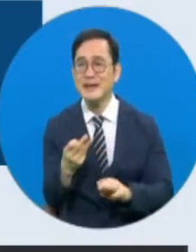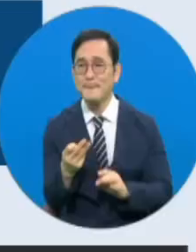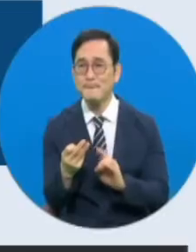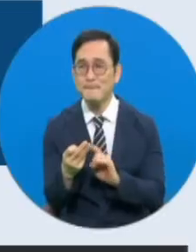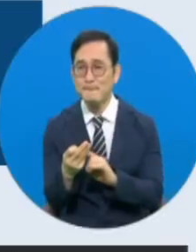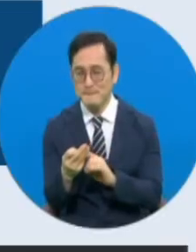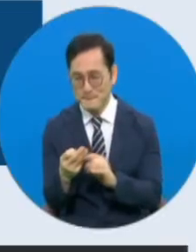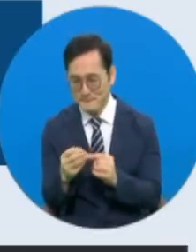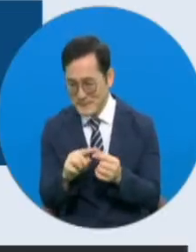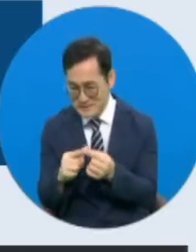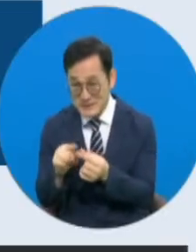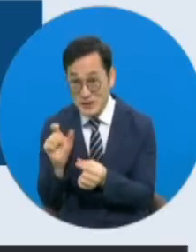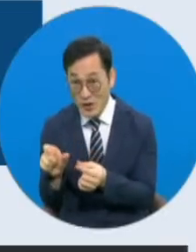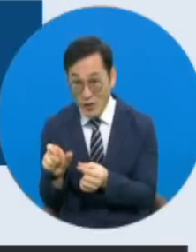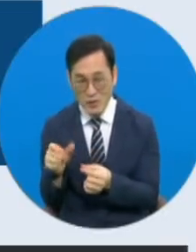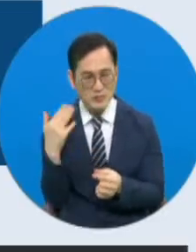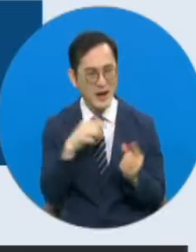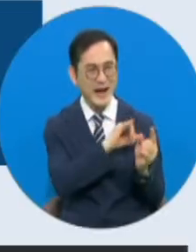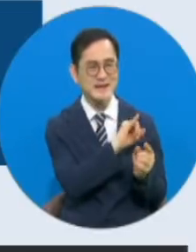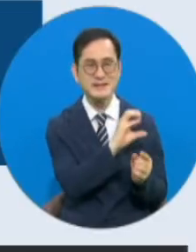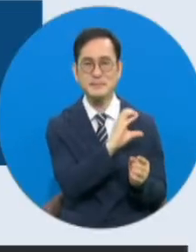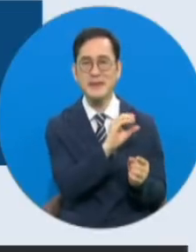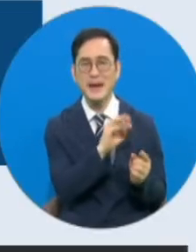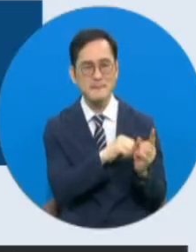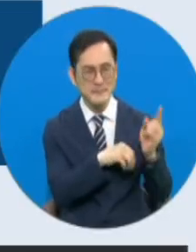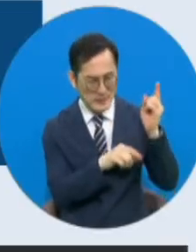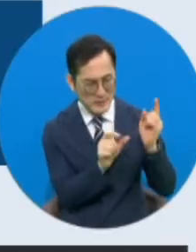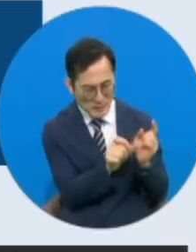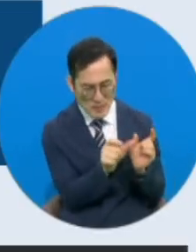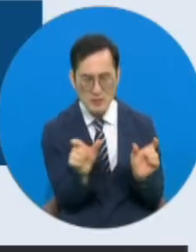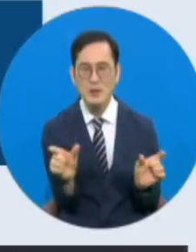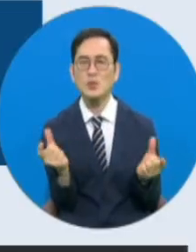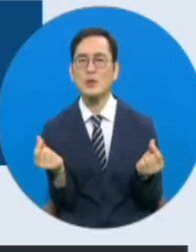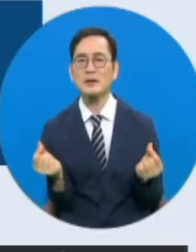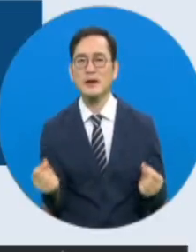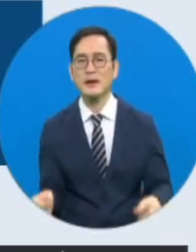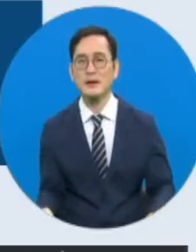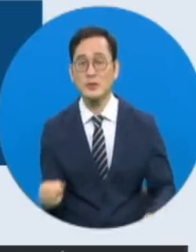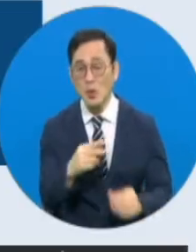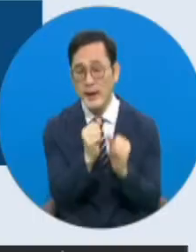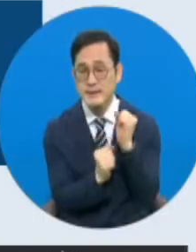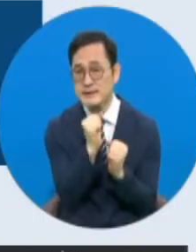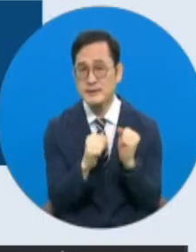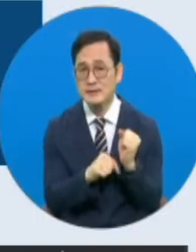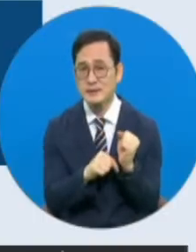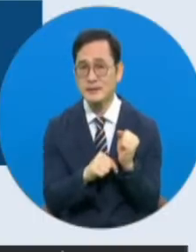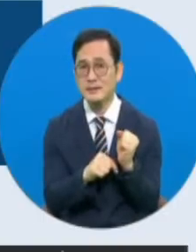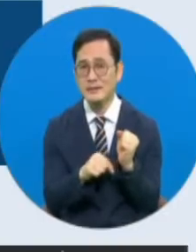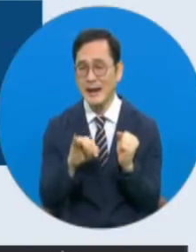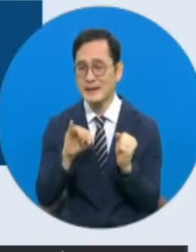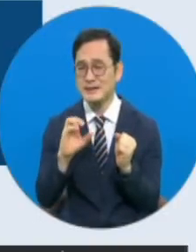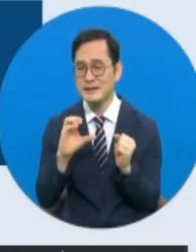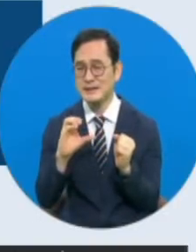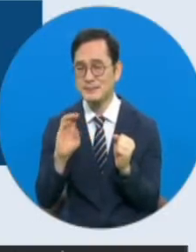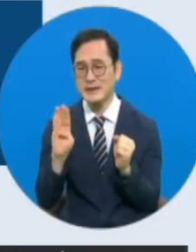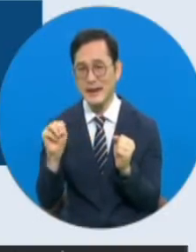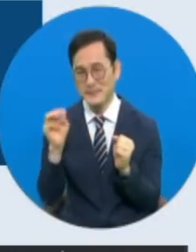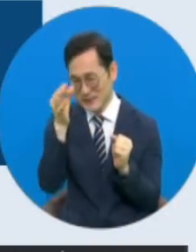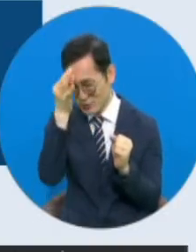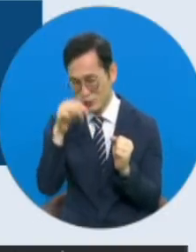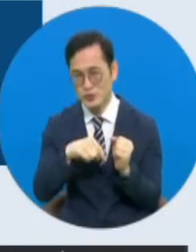그리고 정작 가장 중요한이 로켓 엔진이 ICBM 기술이 들어가 있다